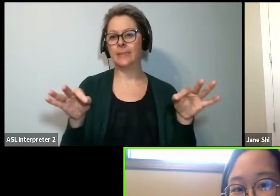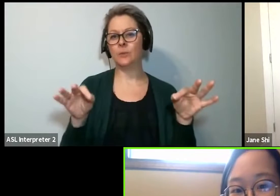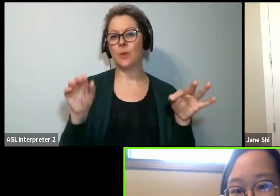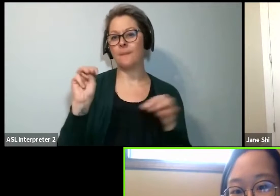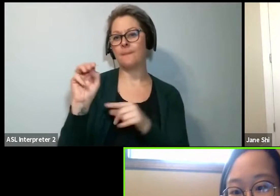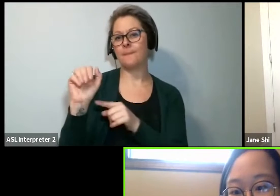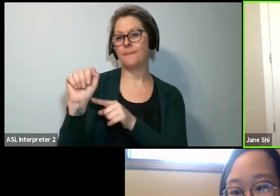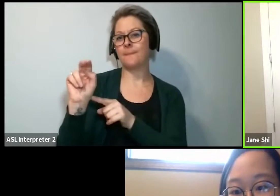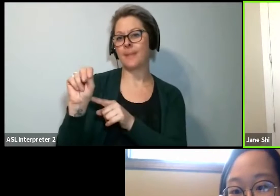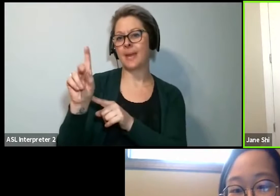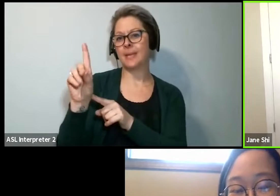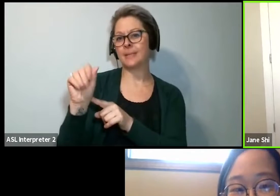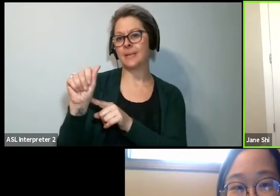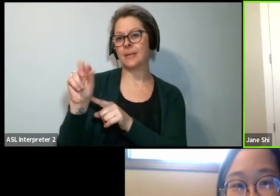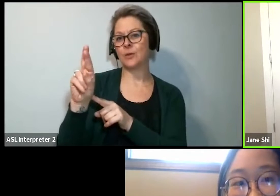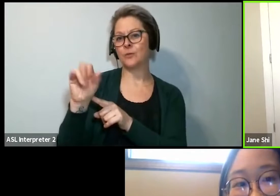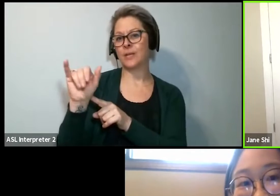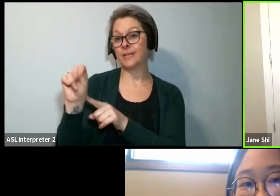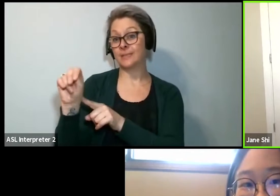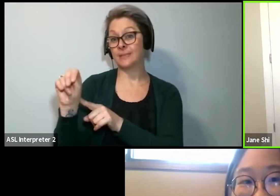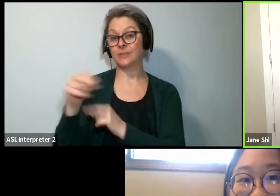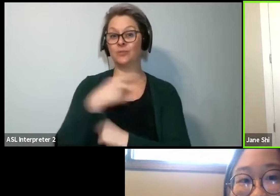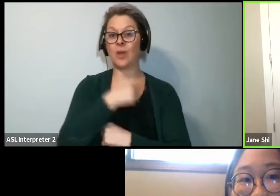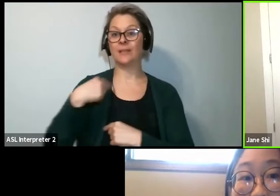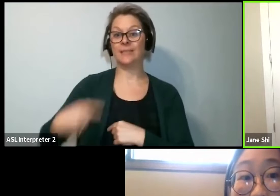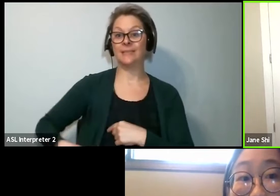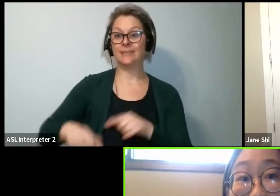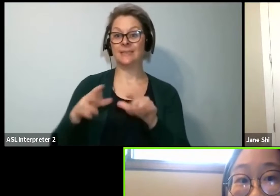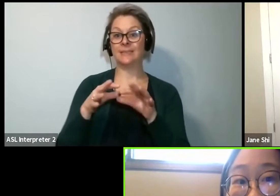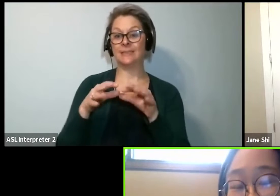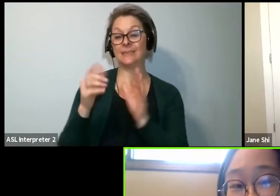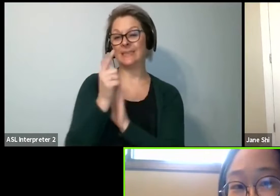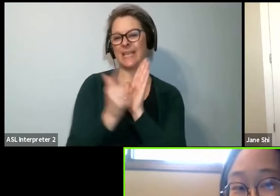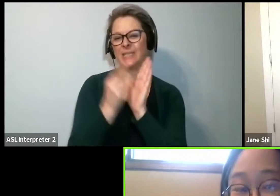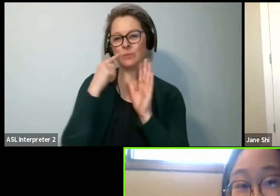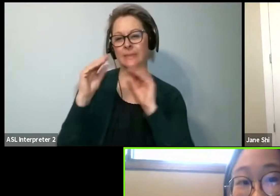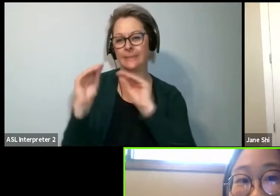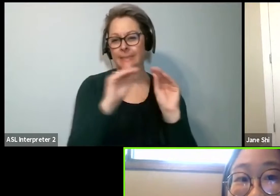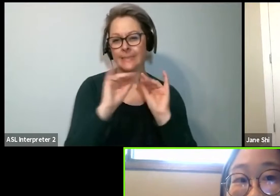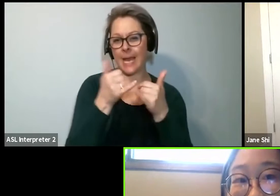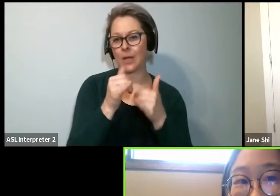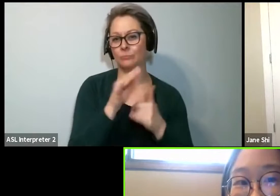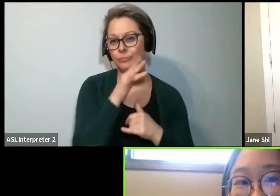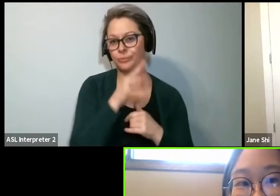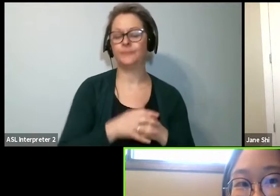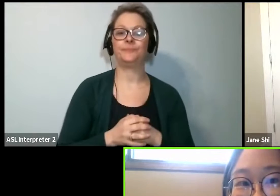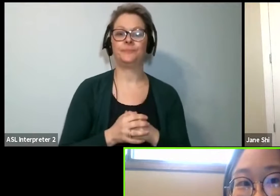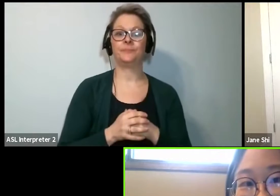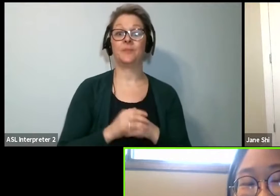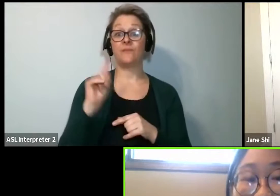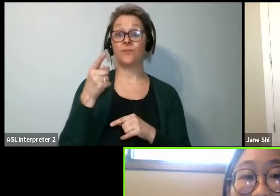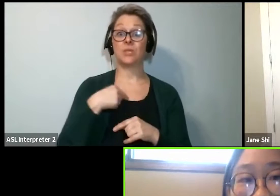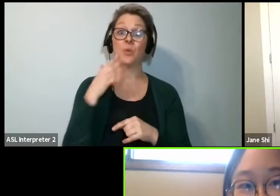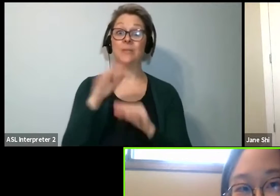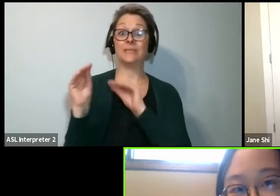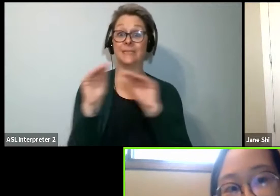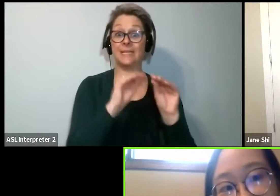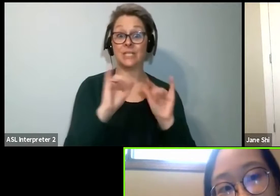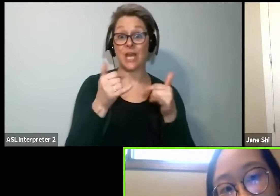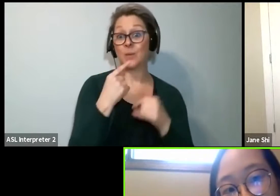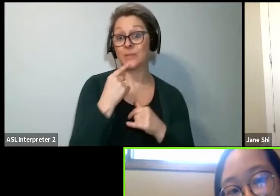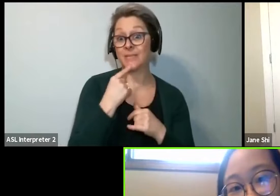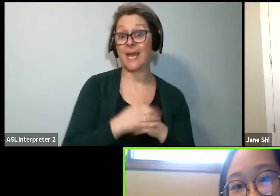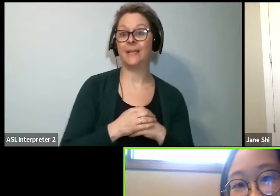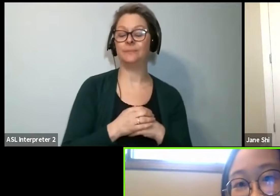lesson. Yeah, sure. Okay. So first thing I'm going to teach people to say is 障碍